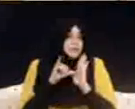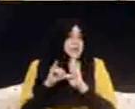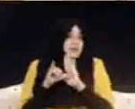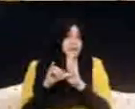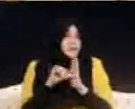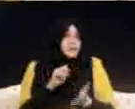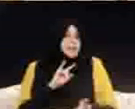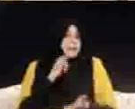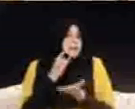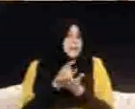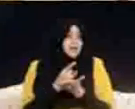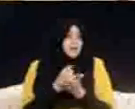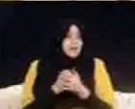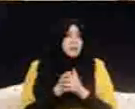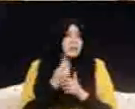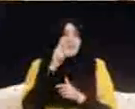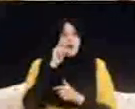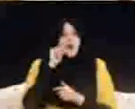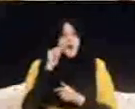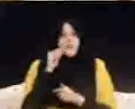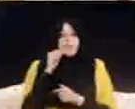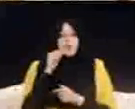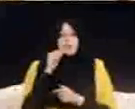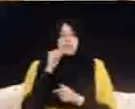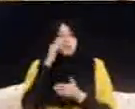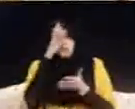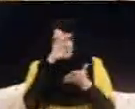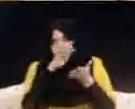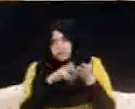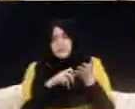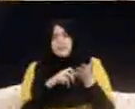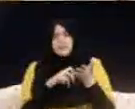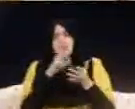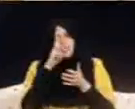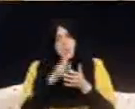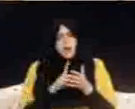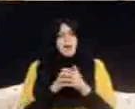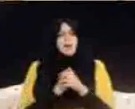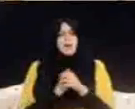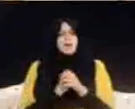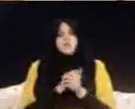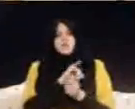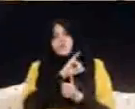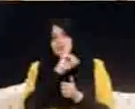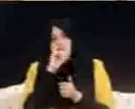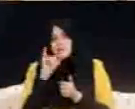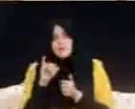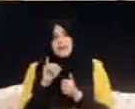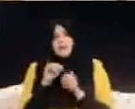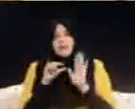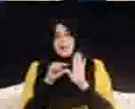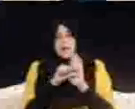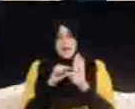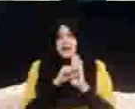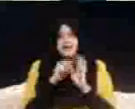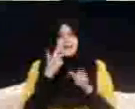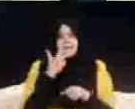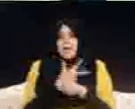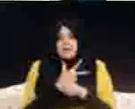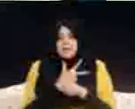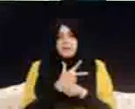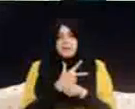الورثة للرجال نصيب مما ترك الوالدان والأقربون، إلى آخر الآيات إلى غاية الآية، ثم ننتقل بعد الآية 13